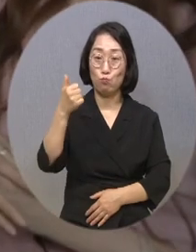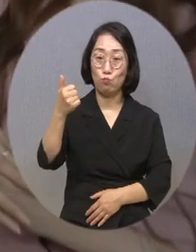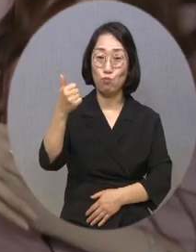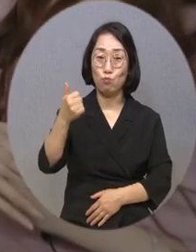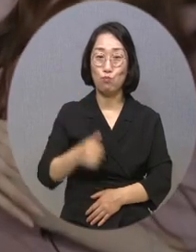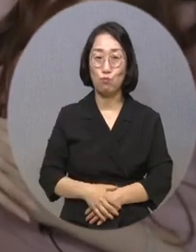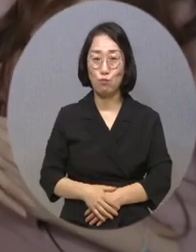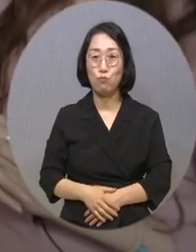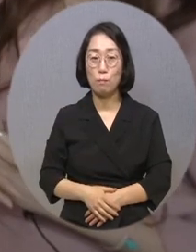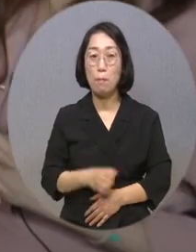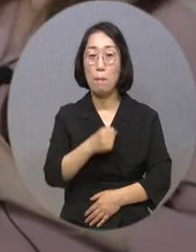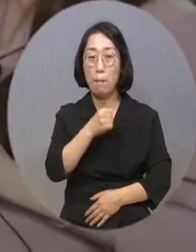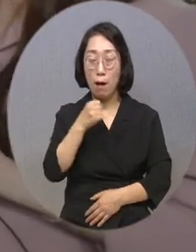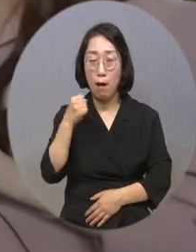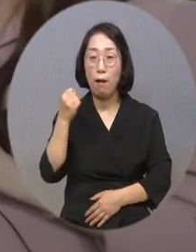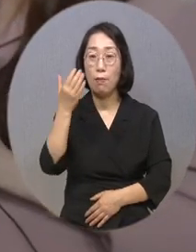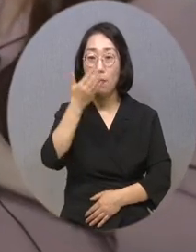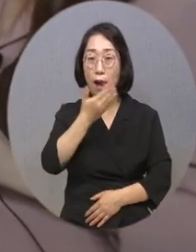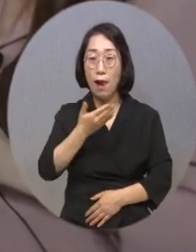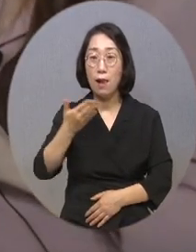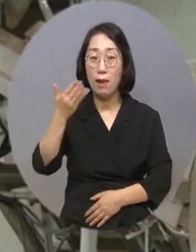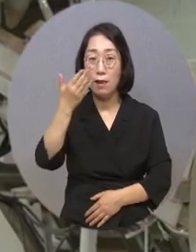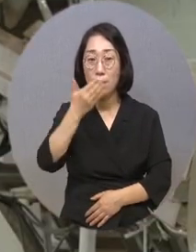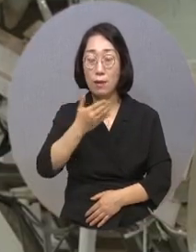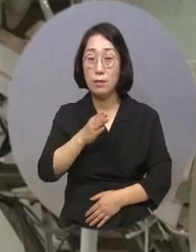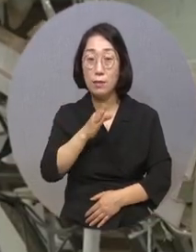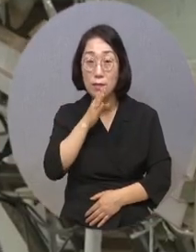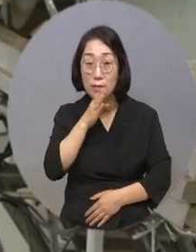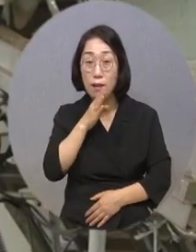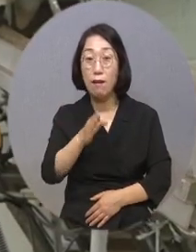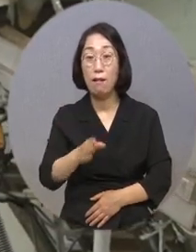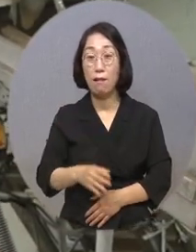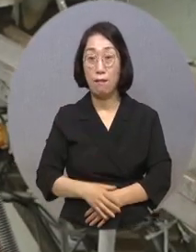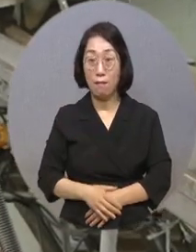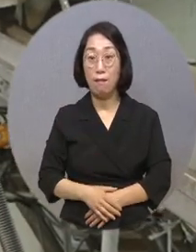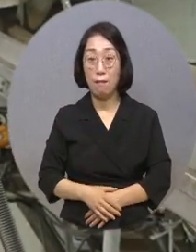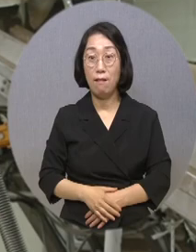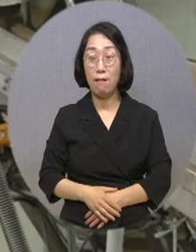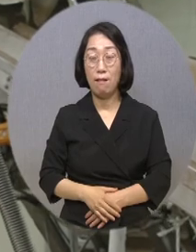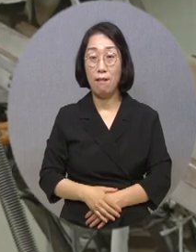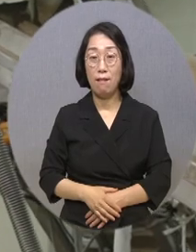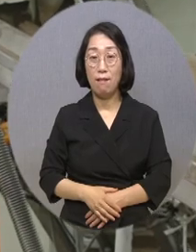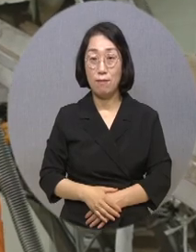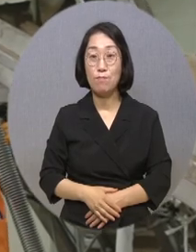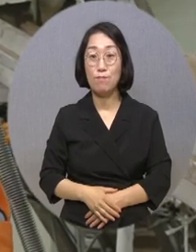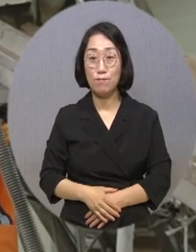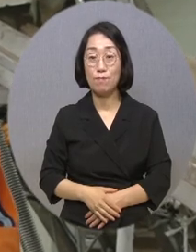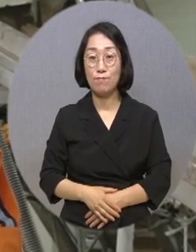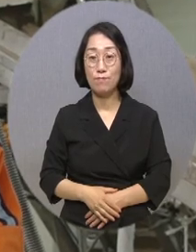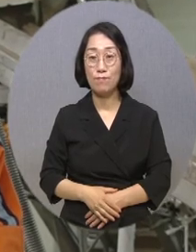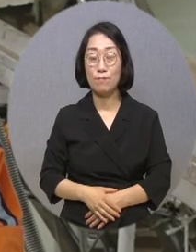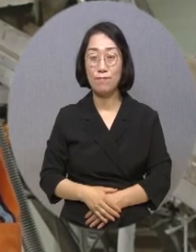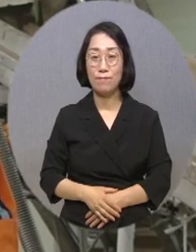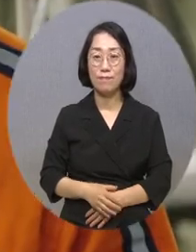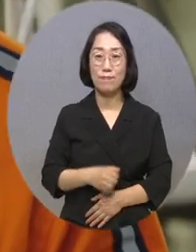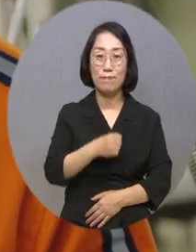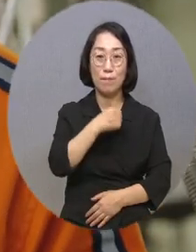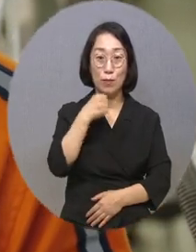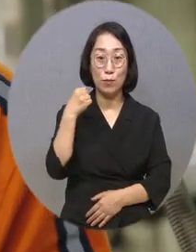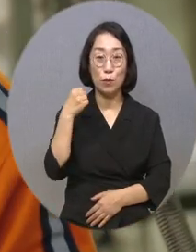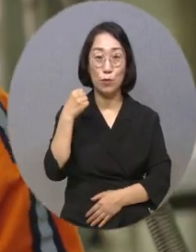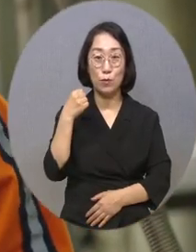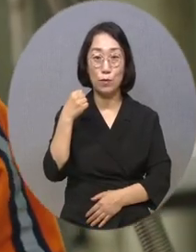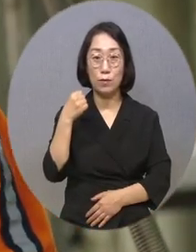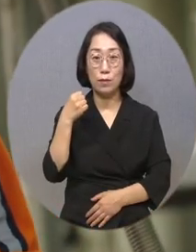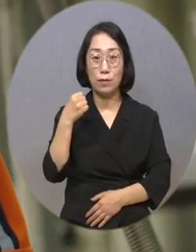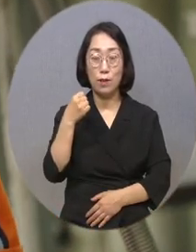괜찮아요? 알다, 알아, 이 맛있는 게. 네. 우와, 어머머. 진짜 맛있다. 맞다, 맛있구만.